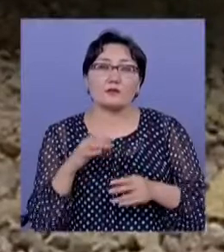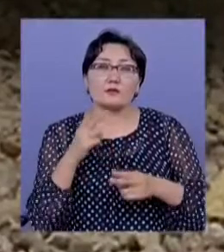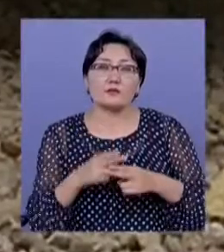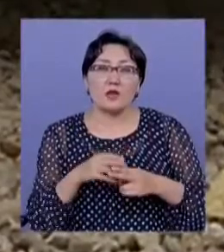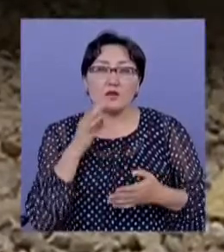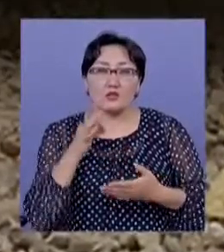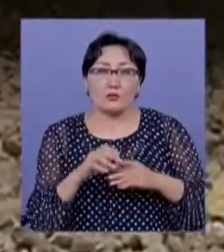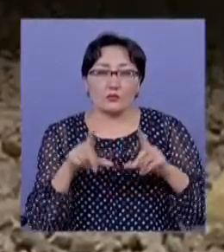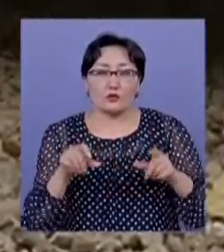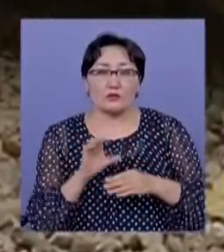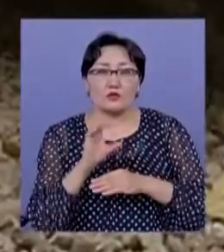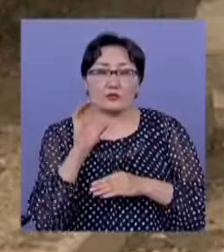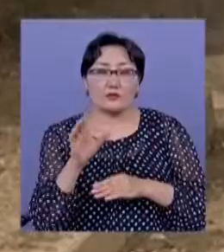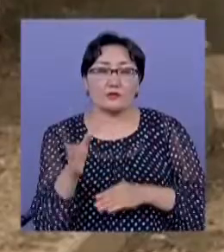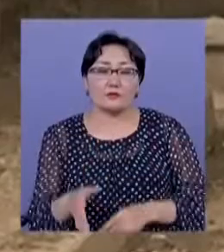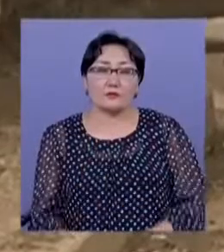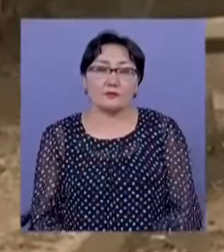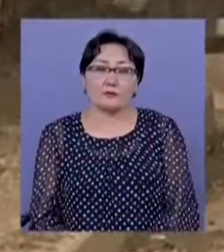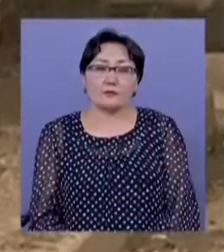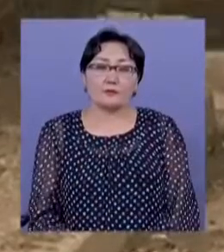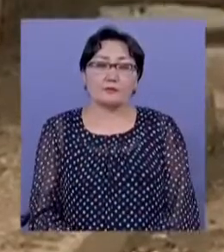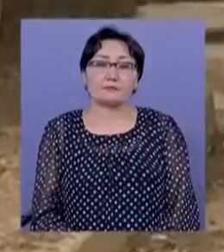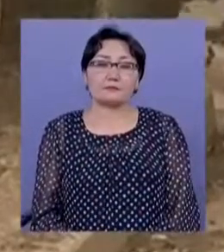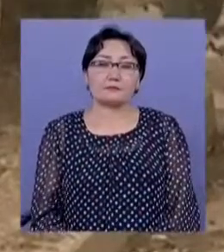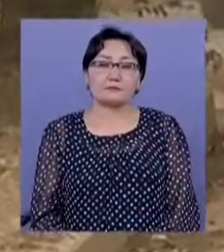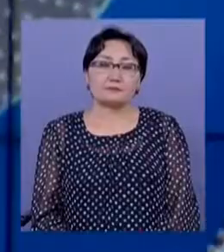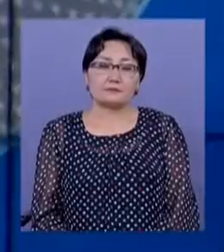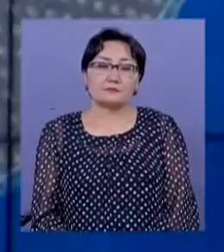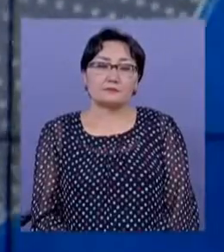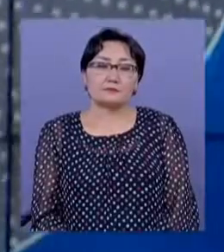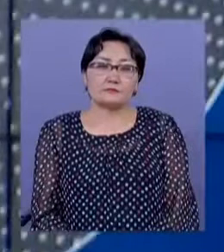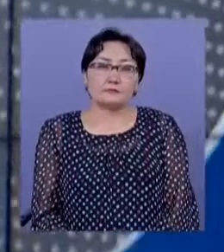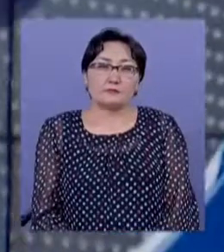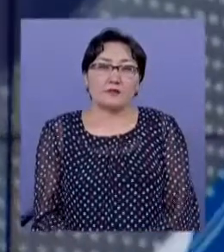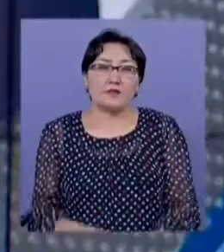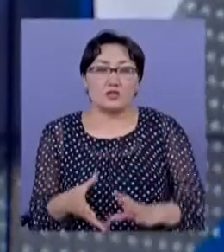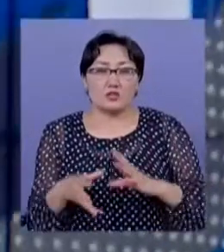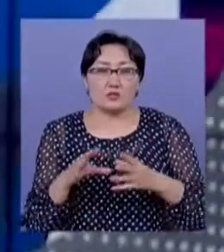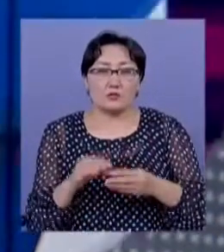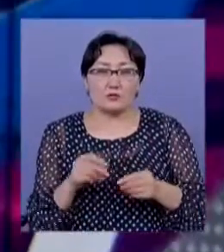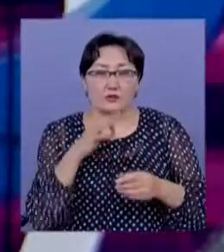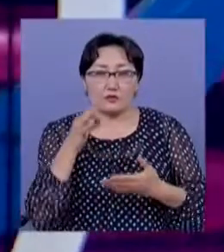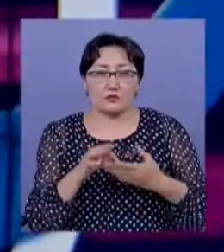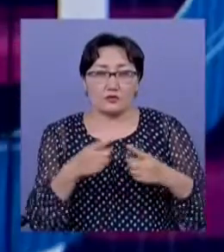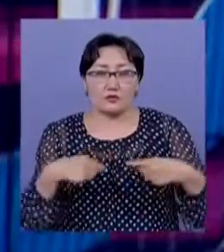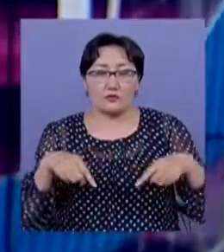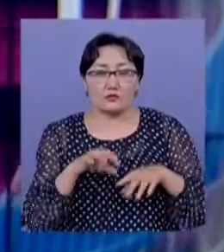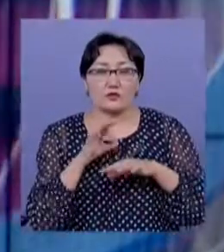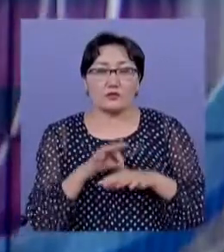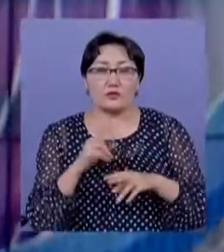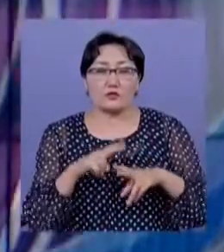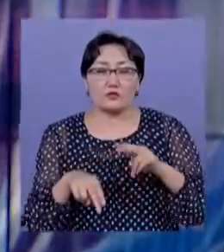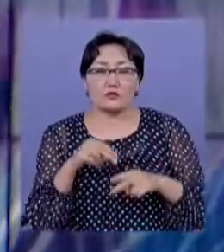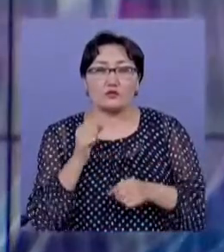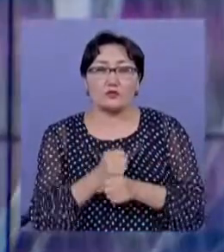орынға жолдайды. Азамат Әуесхан, Арсен Сандыбаев, Алматы телеарнасы. Жалпы мердігер мекемелер жүргізген құрылыс